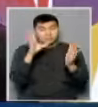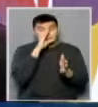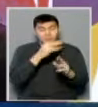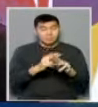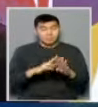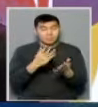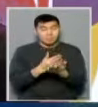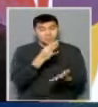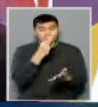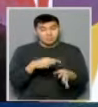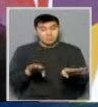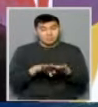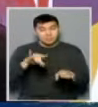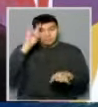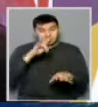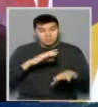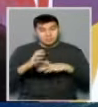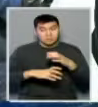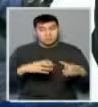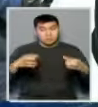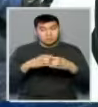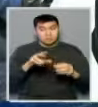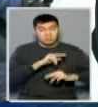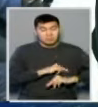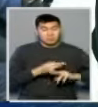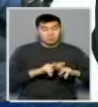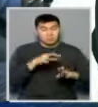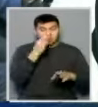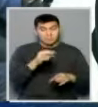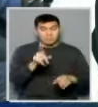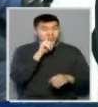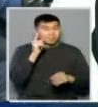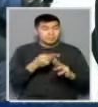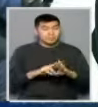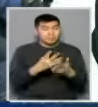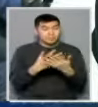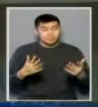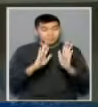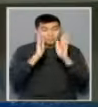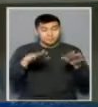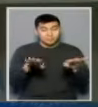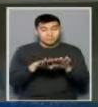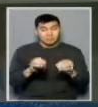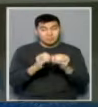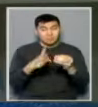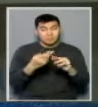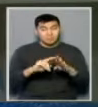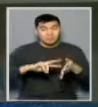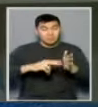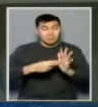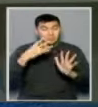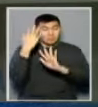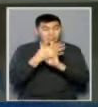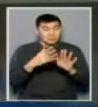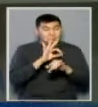екенін жеткізді. Сондай-ақ Қазақстан халқы ассамблеясының жұмысына тоқталып, жастар қозғалысының әртүрлі бағыттағы әлеуметтік жобасын